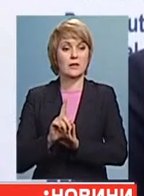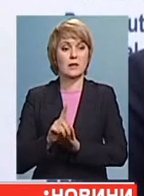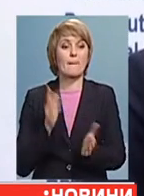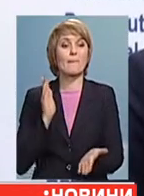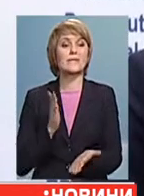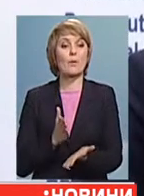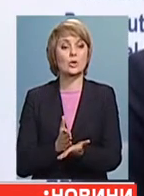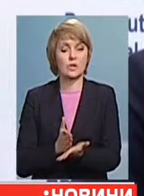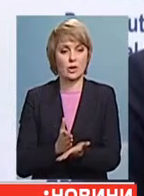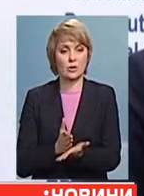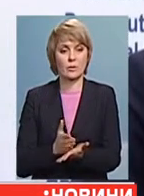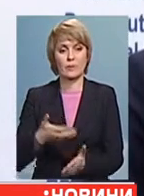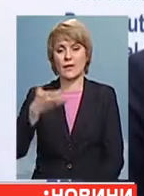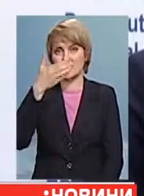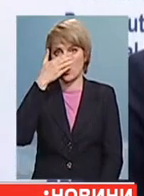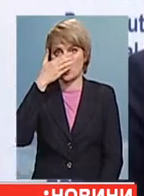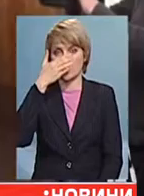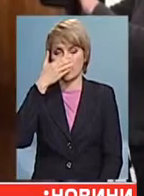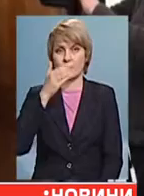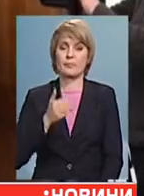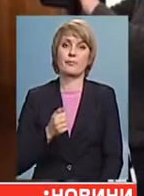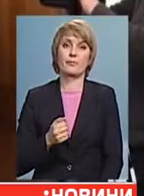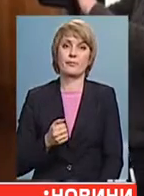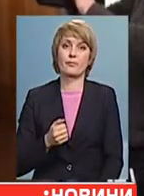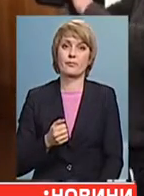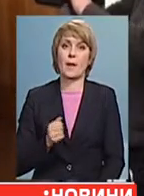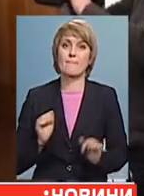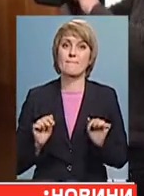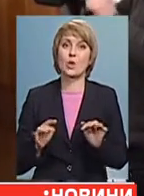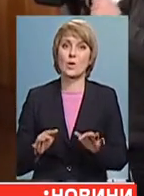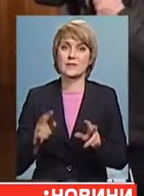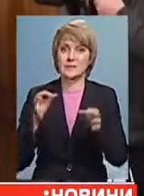безпосередньо заочний процес по Арбузову.